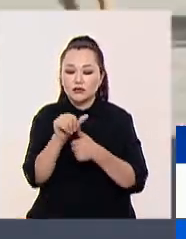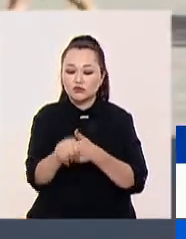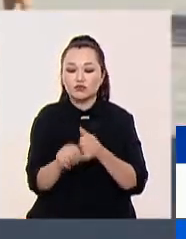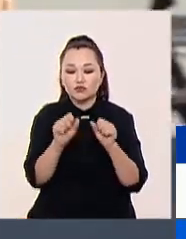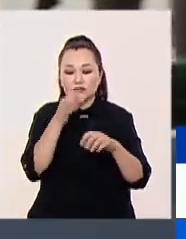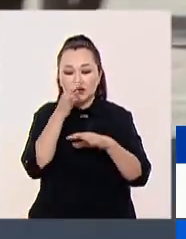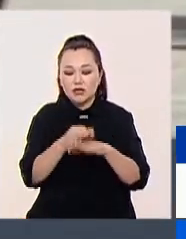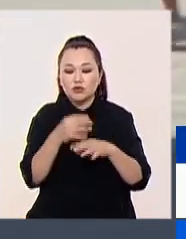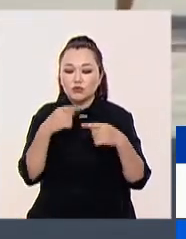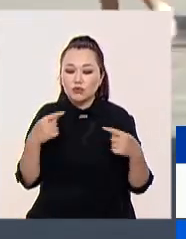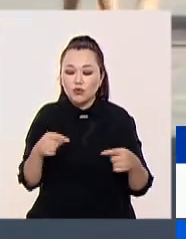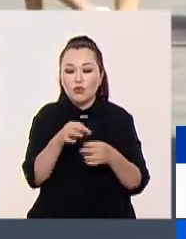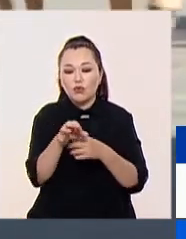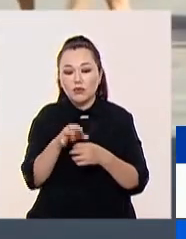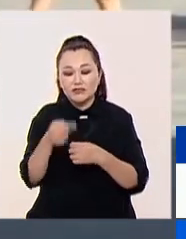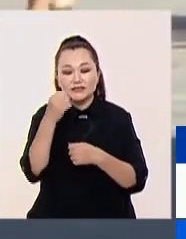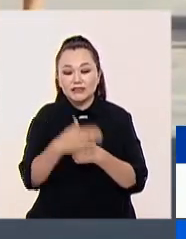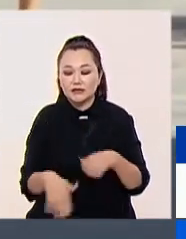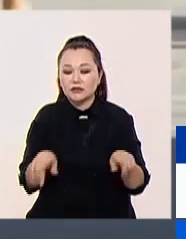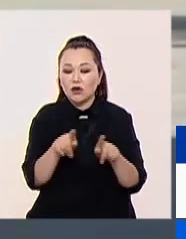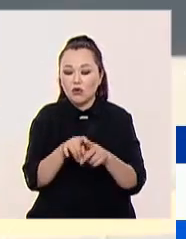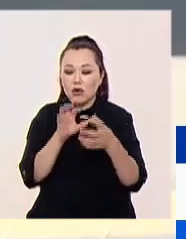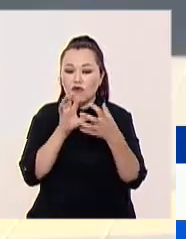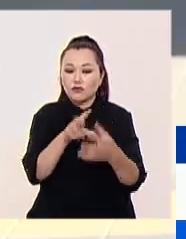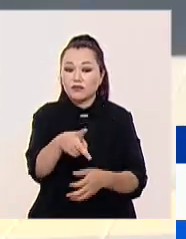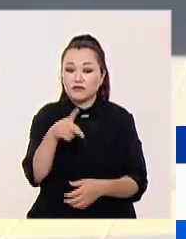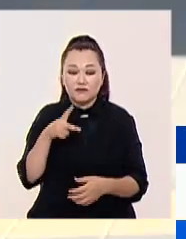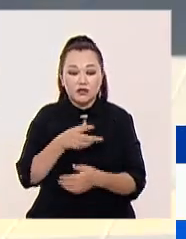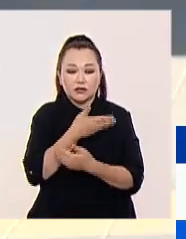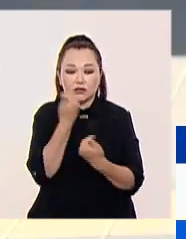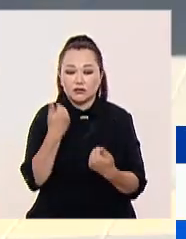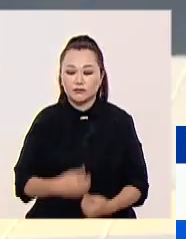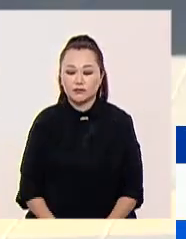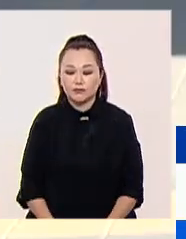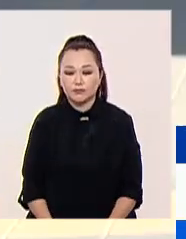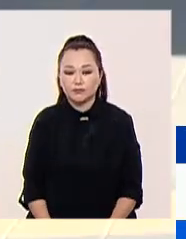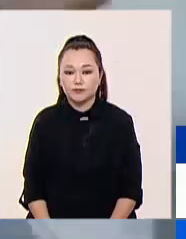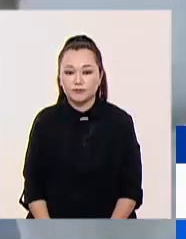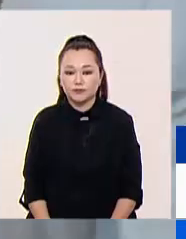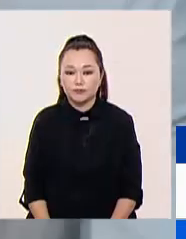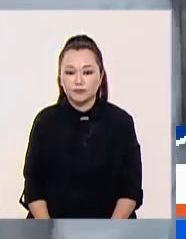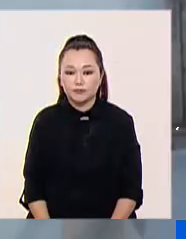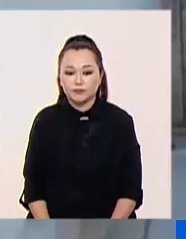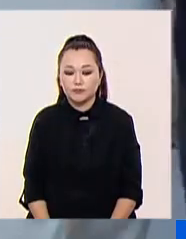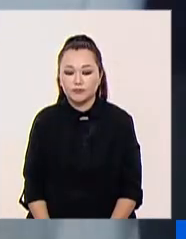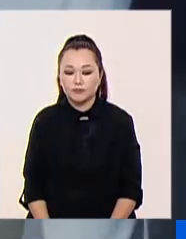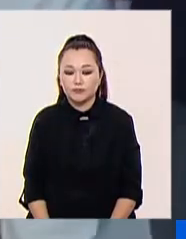болады, өйткені басқа облыс орталықтарында мұндай қоғамдық көлік қатынамайды. Абай Нұржанұлы, Информбюро.